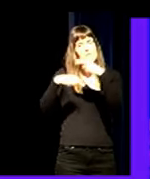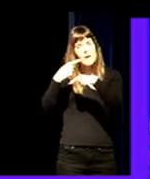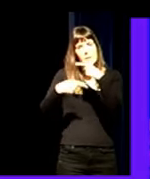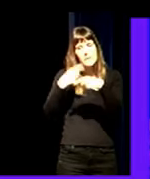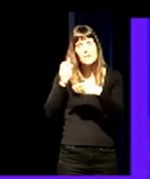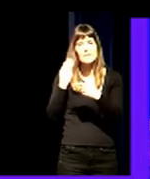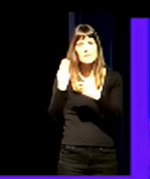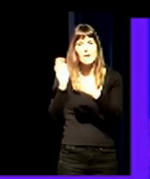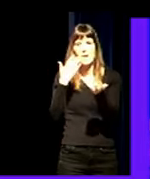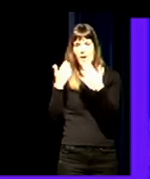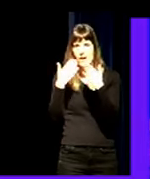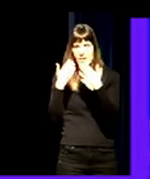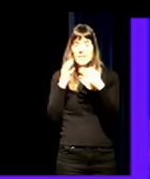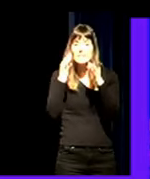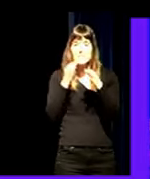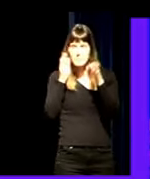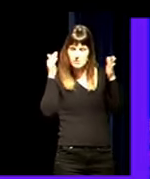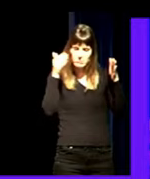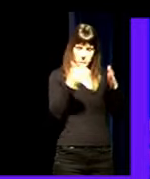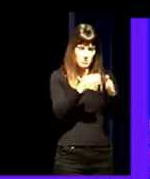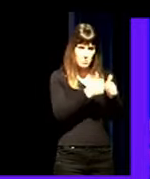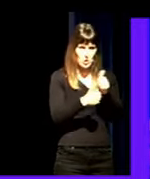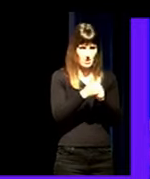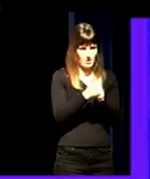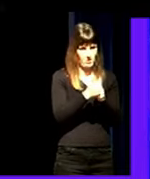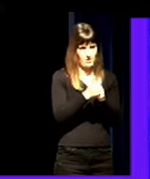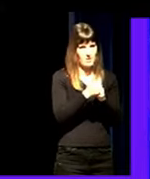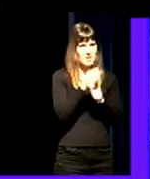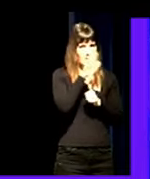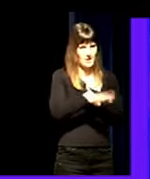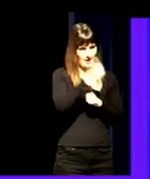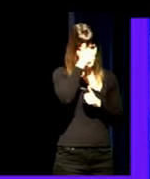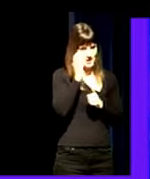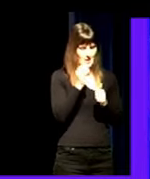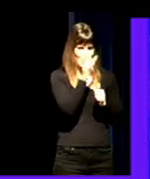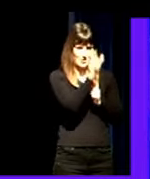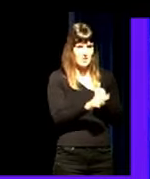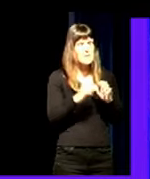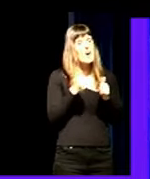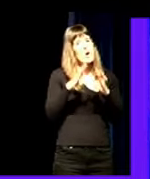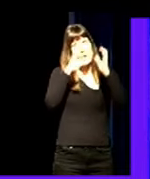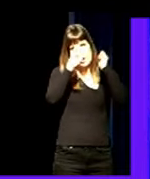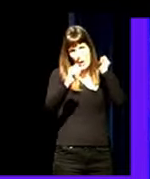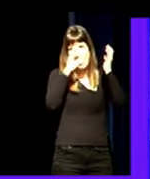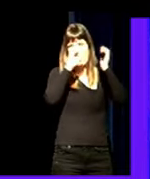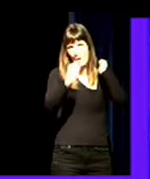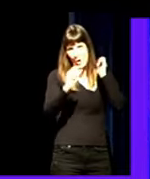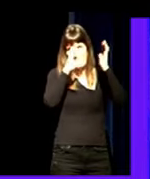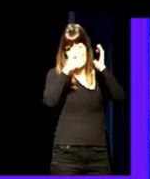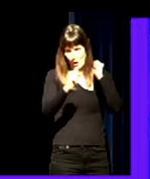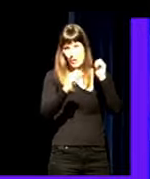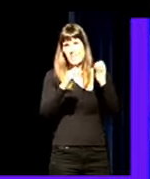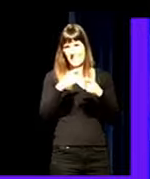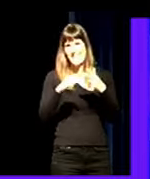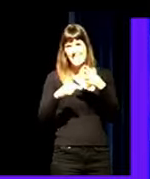beti ere, umeari begira, eta askotan azten gara, protokolo, non geratzen da umea. Umea, hartu egin behar